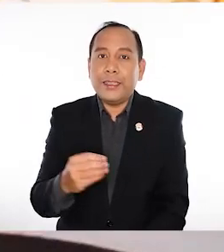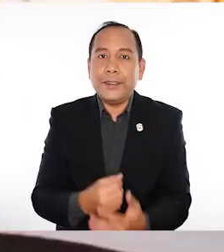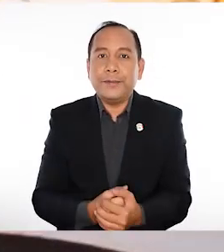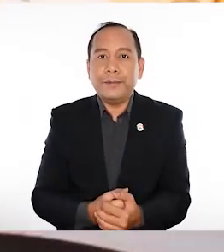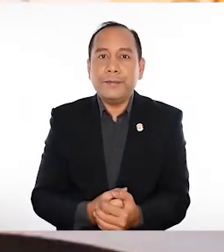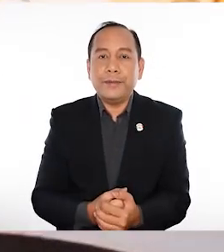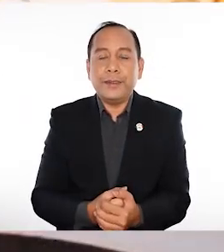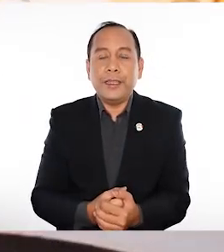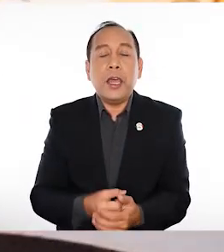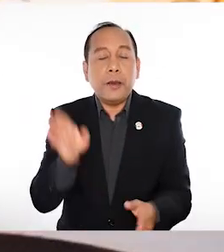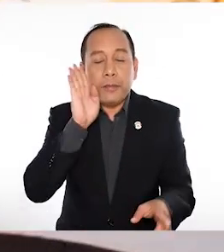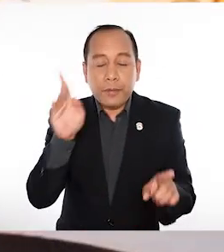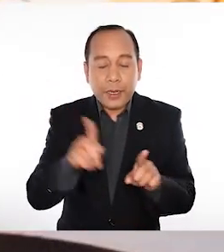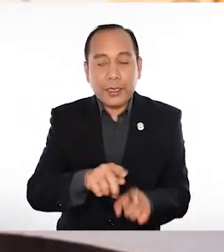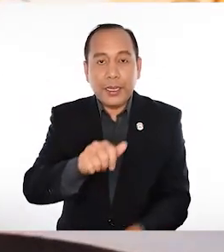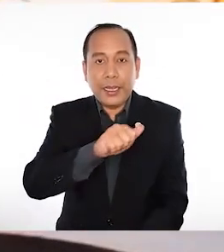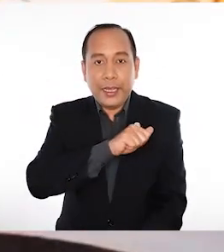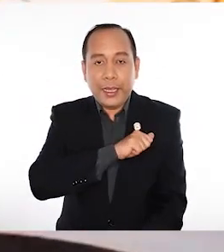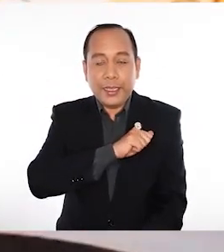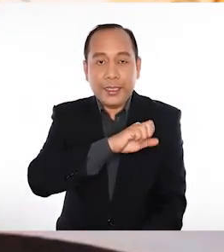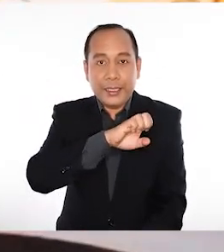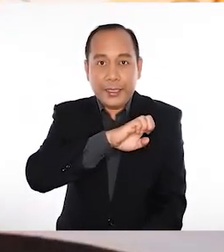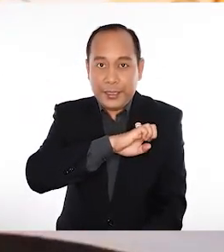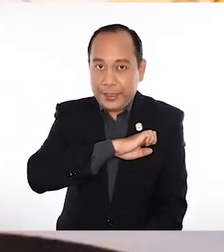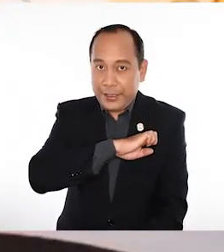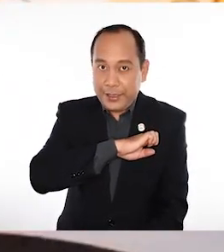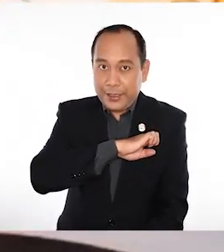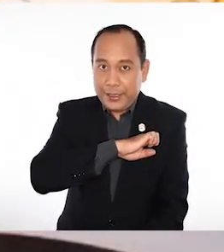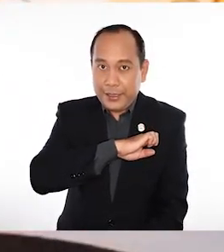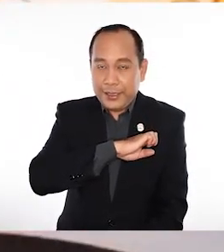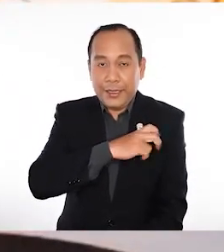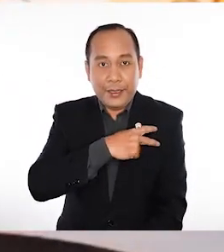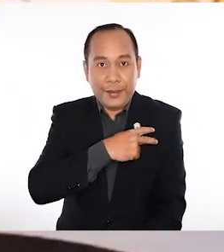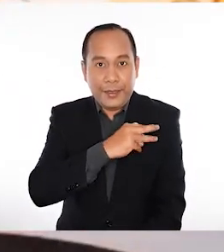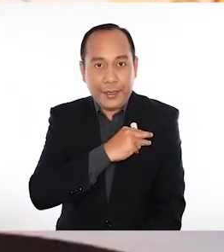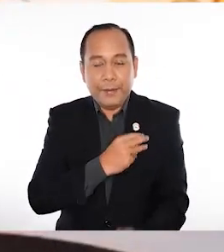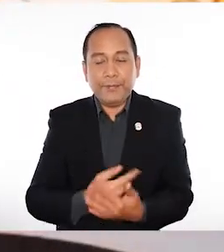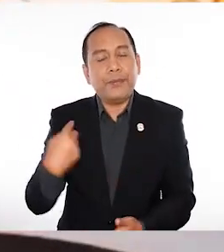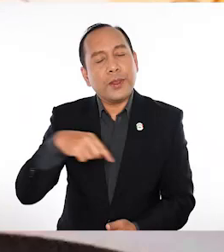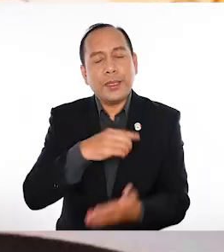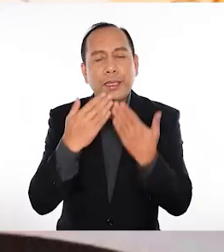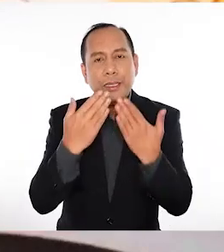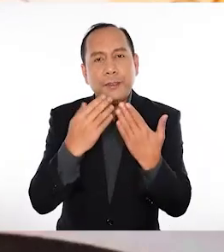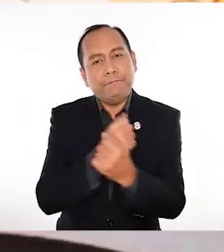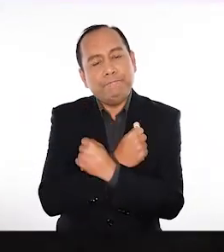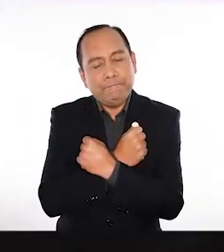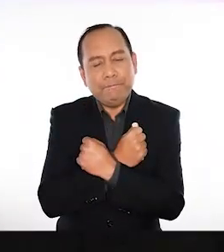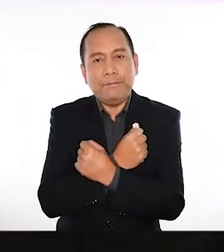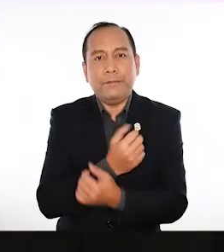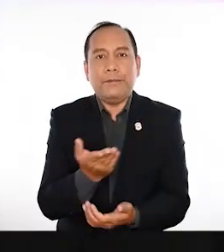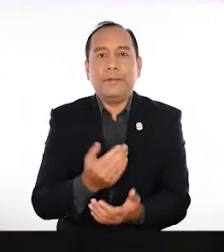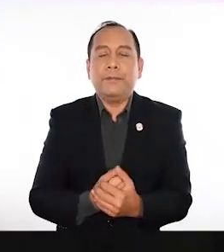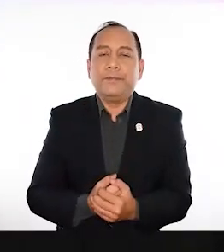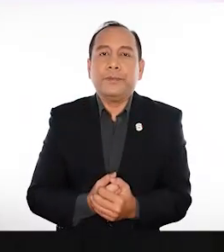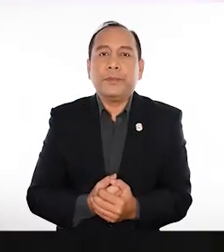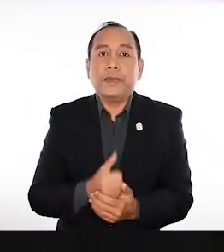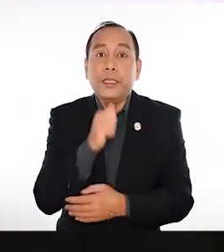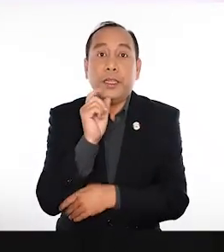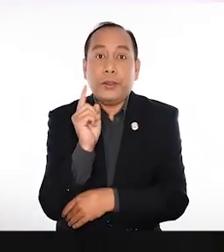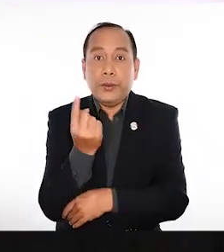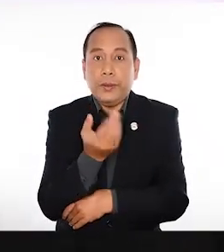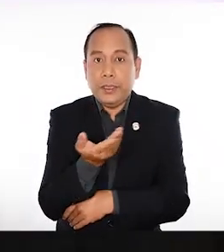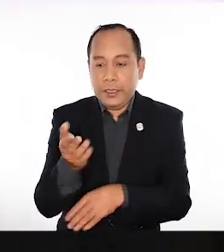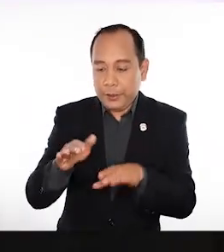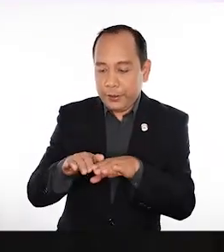kay kapatid na Angelo Manalo. We love you so much po. Hindi lamang po ang